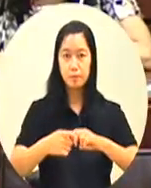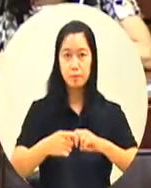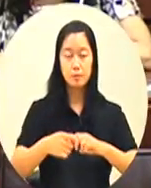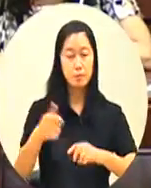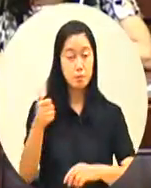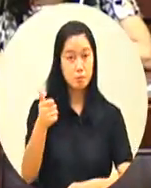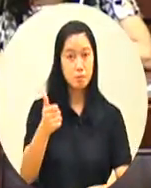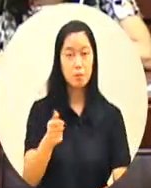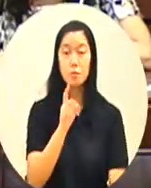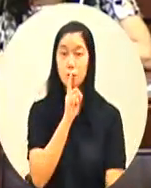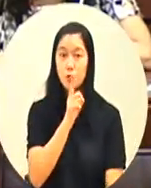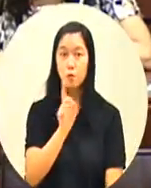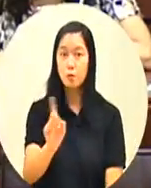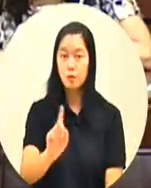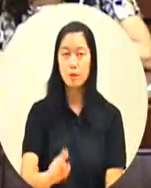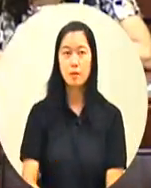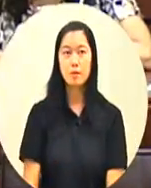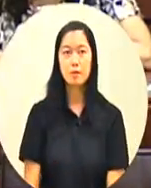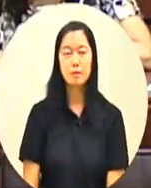法有没有？